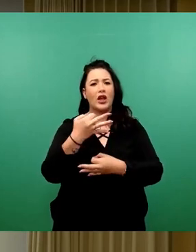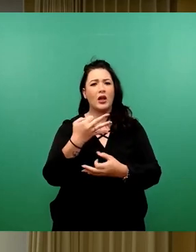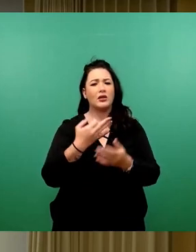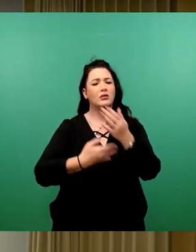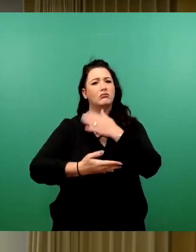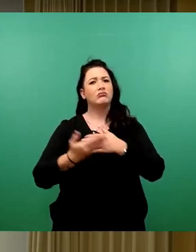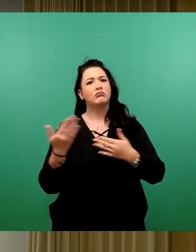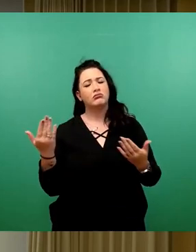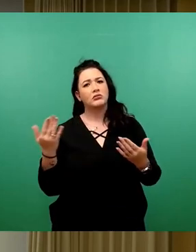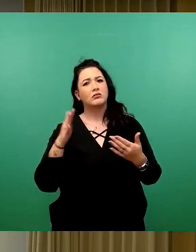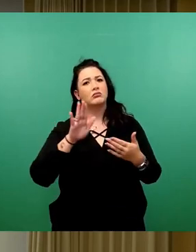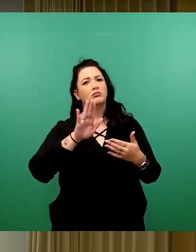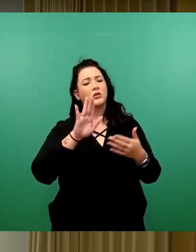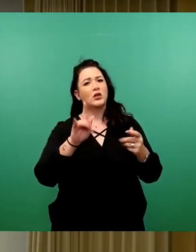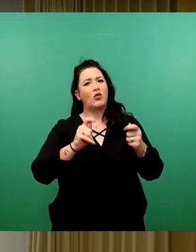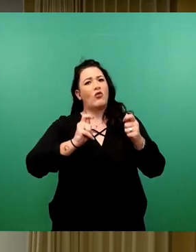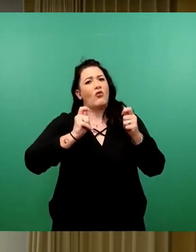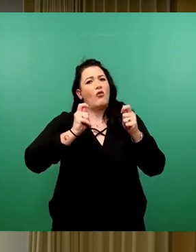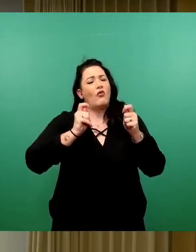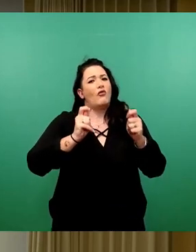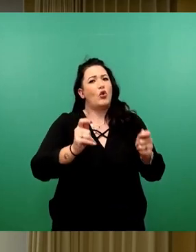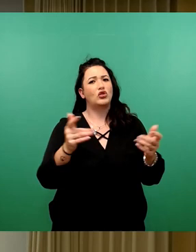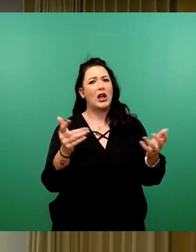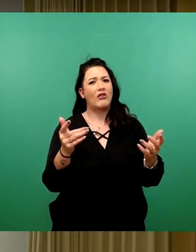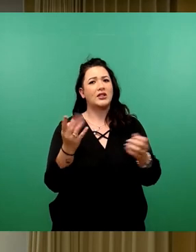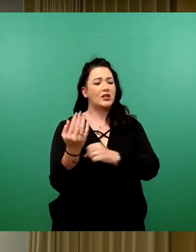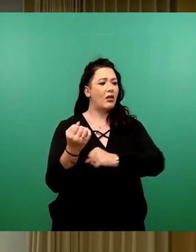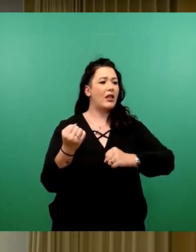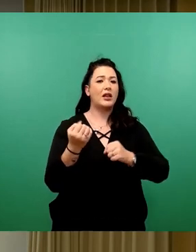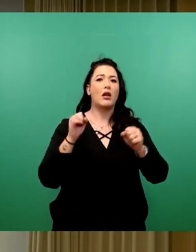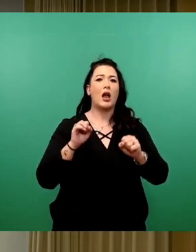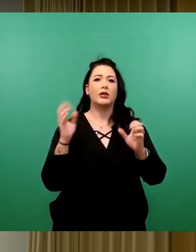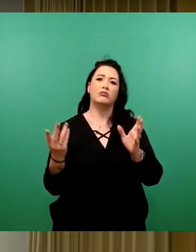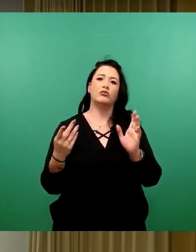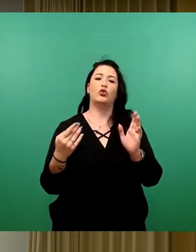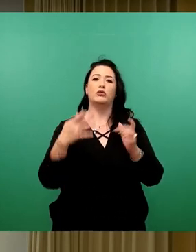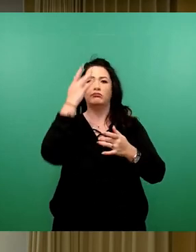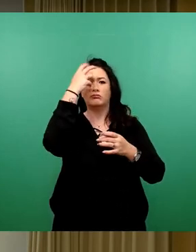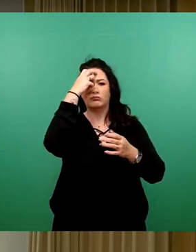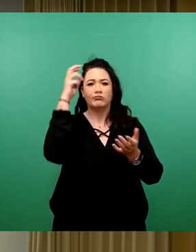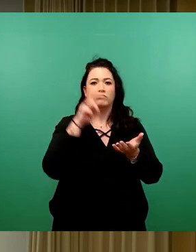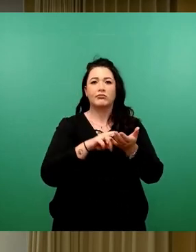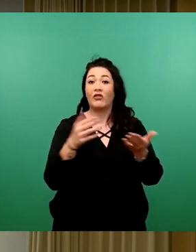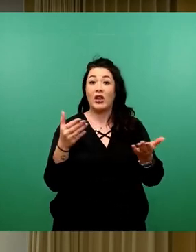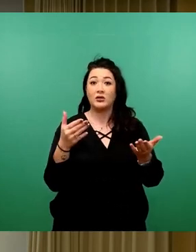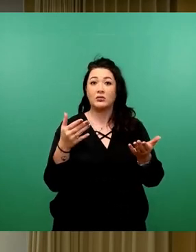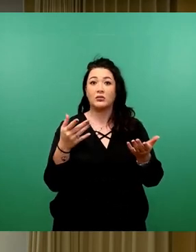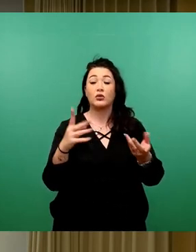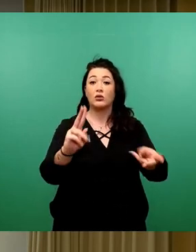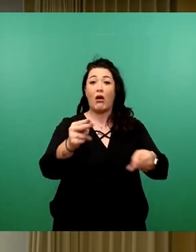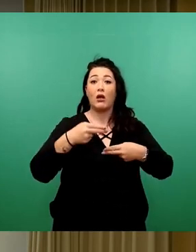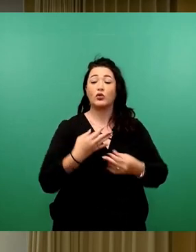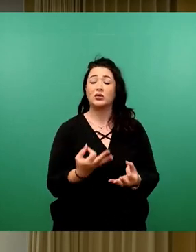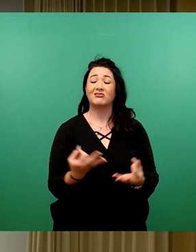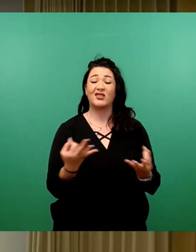der Vorschlag, worauf kann sich die Linke einlassen? Und da kam nichts. Kein einziges